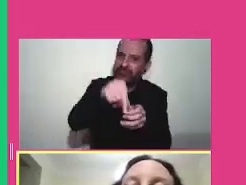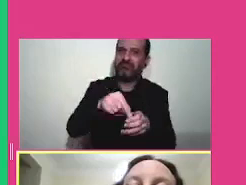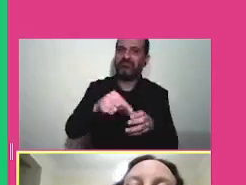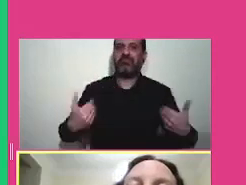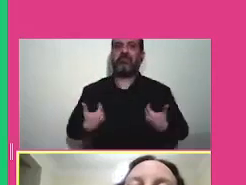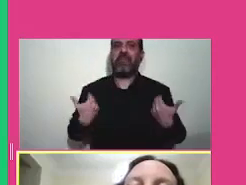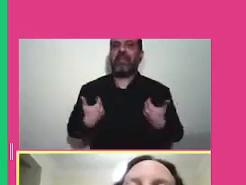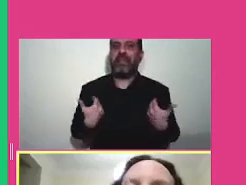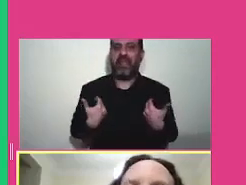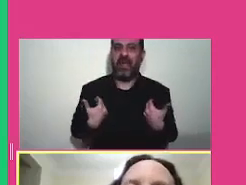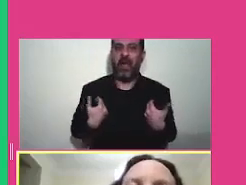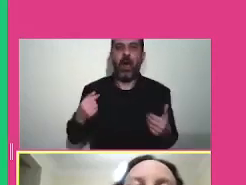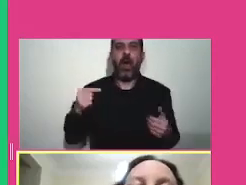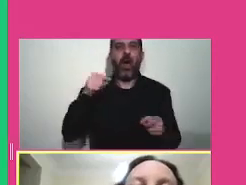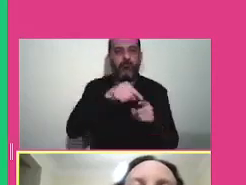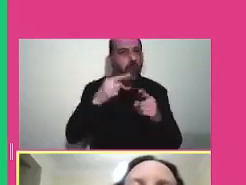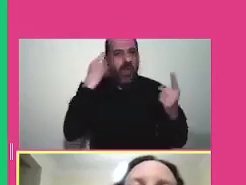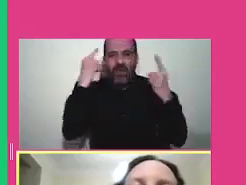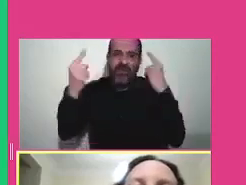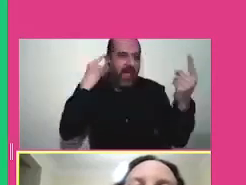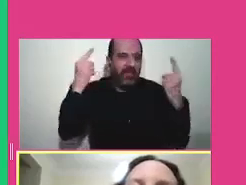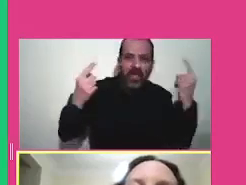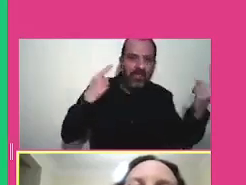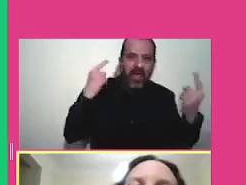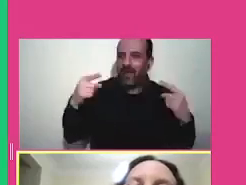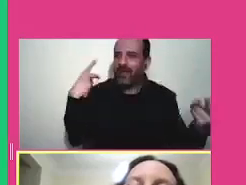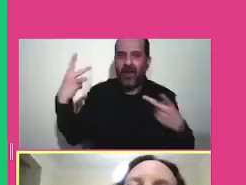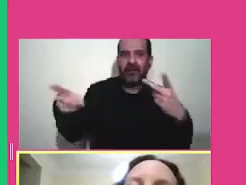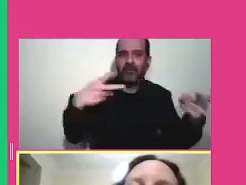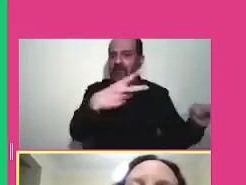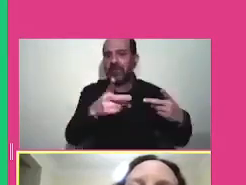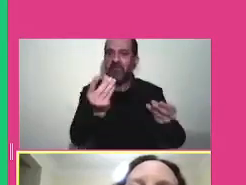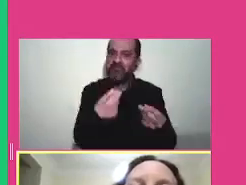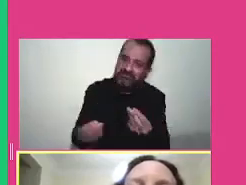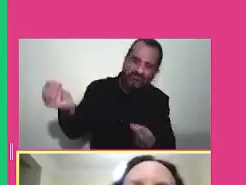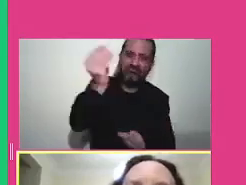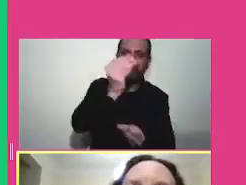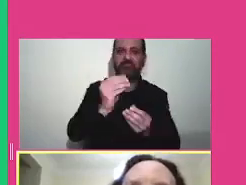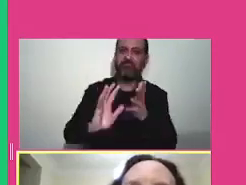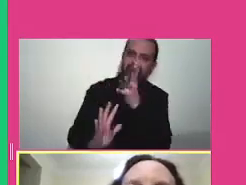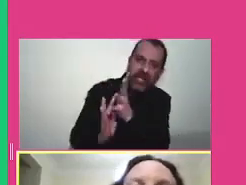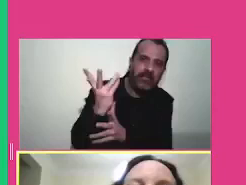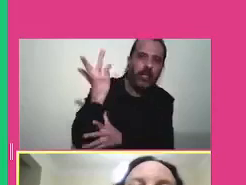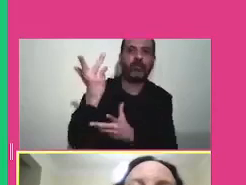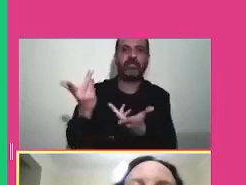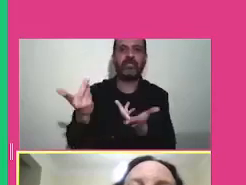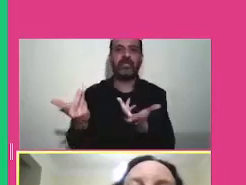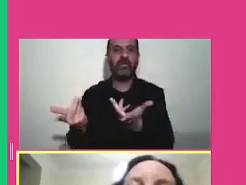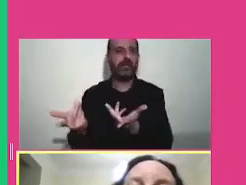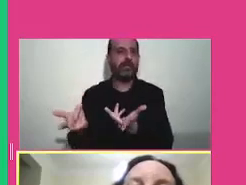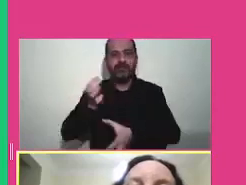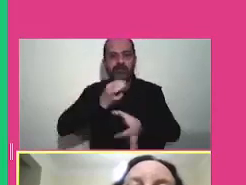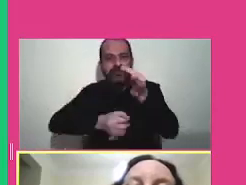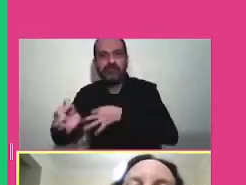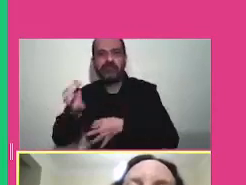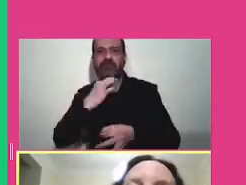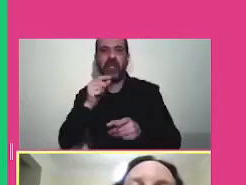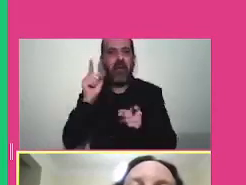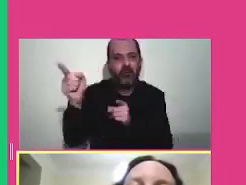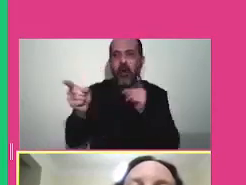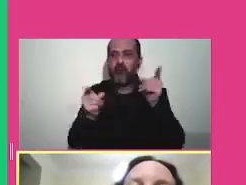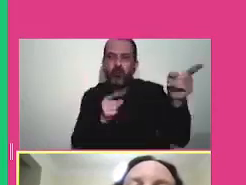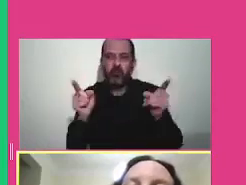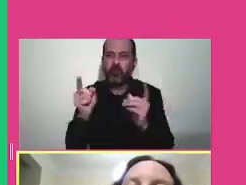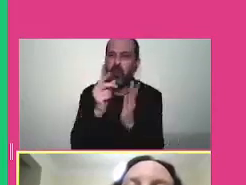έδωσαν τις δικές τους ιδέες για το πώς μπορούν αυτά να βελτιωθούν και να γίνουν ακόμα πιο